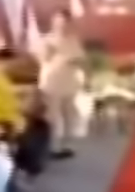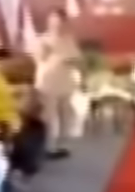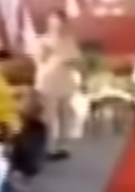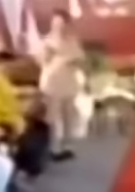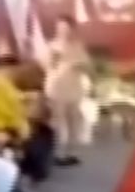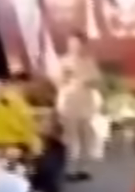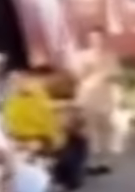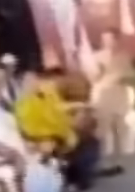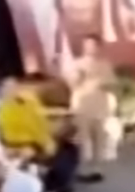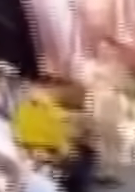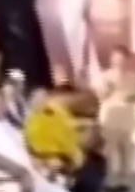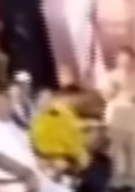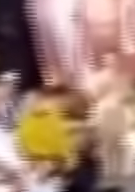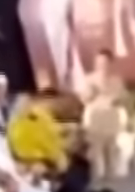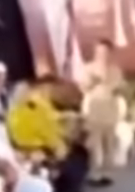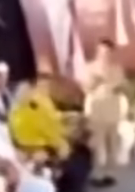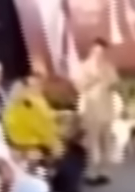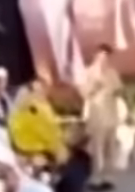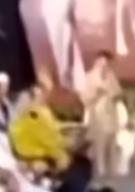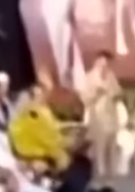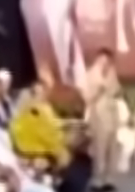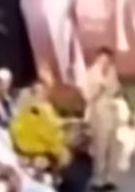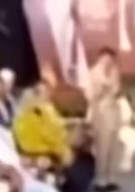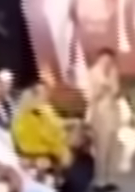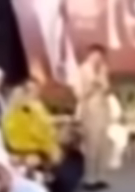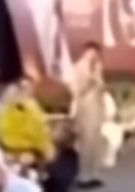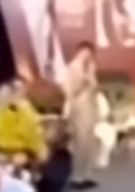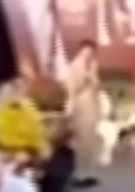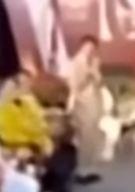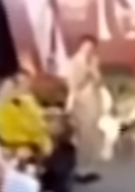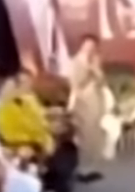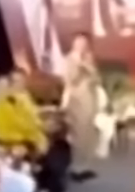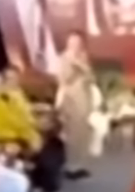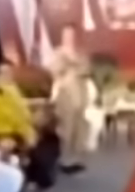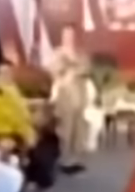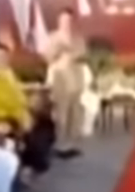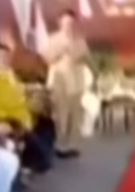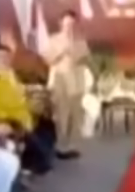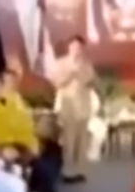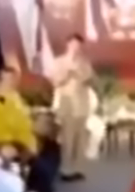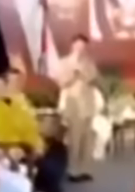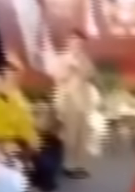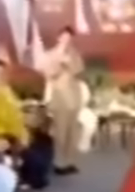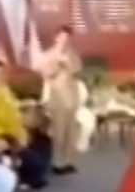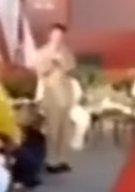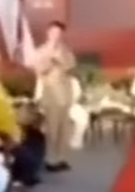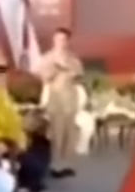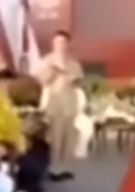Indonesia Pasai solitas Indonesia Bang arsal Jawa Barat PSI Jawa